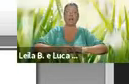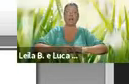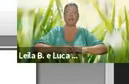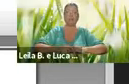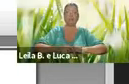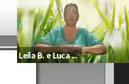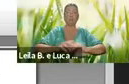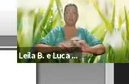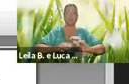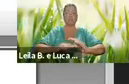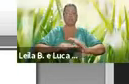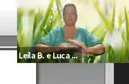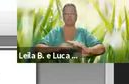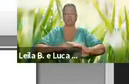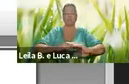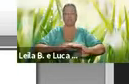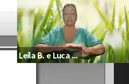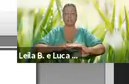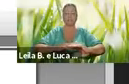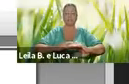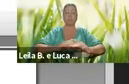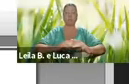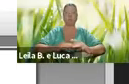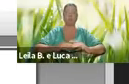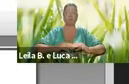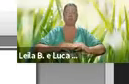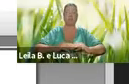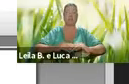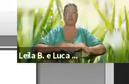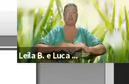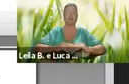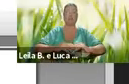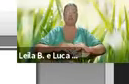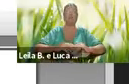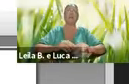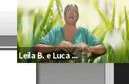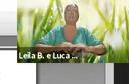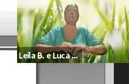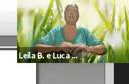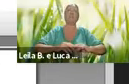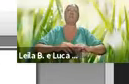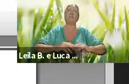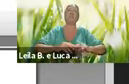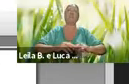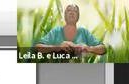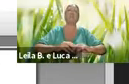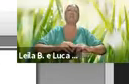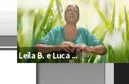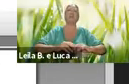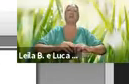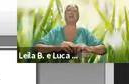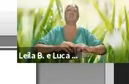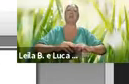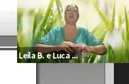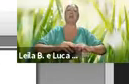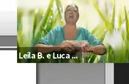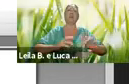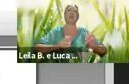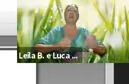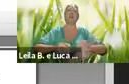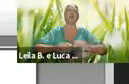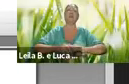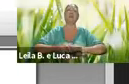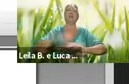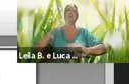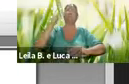riunione erano in concentrazione mentale, stavano tutti concentrati. Questa volta